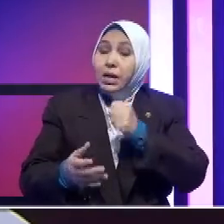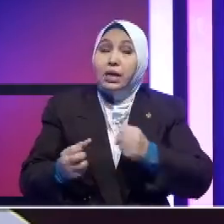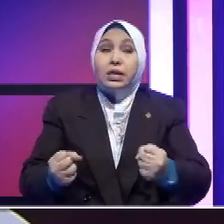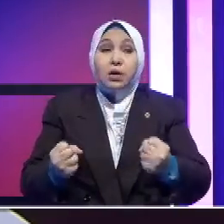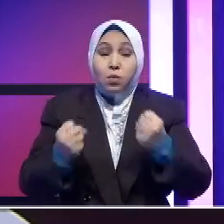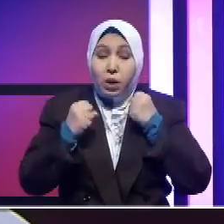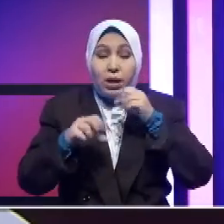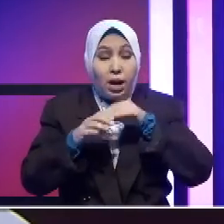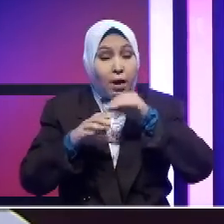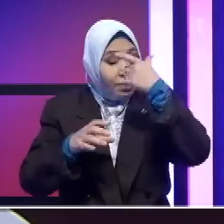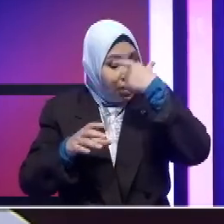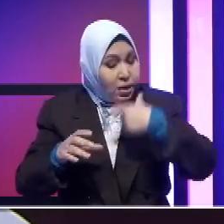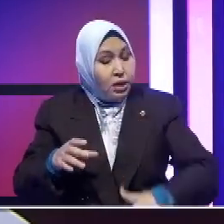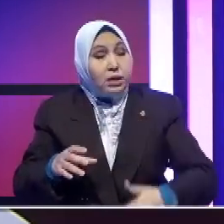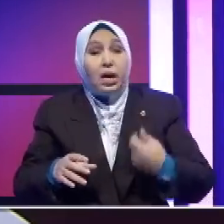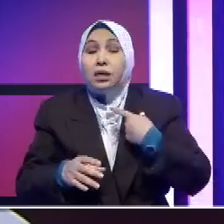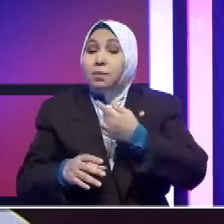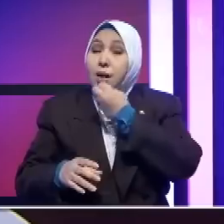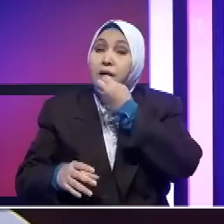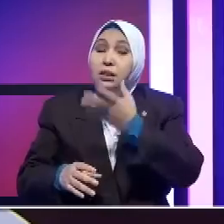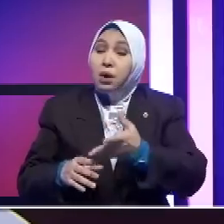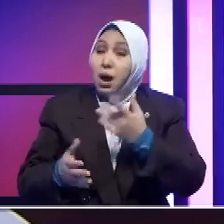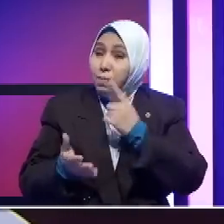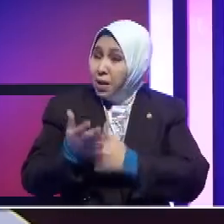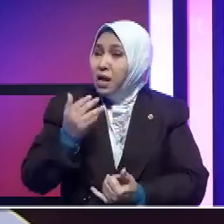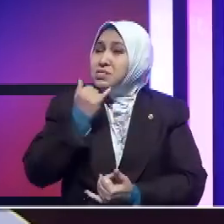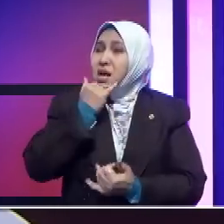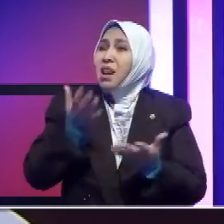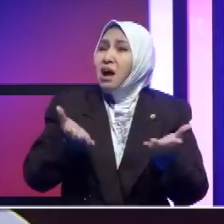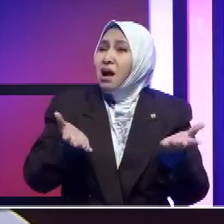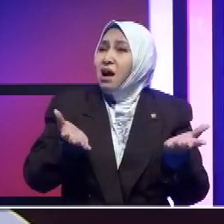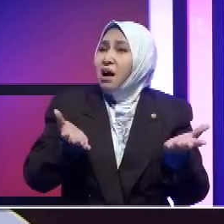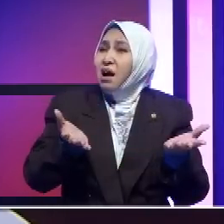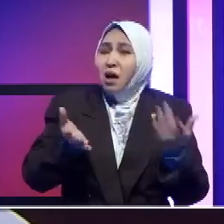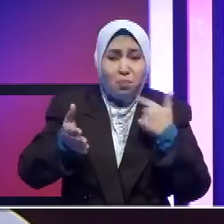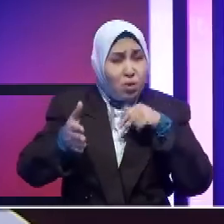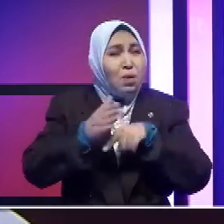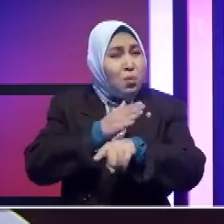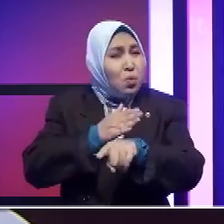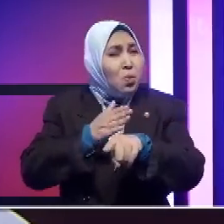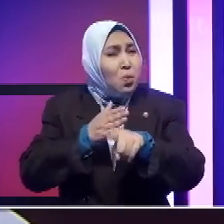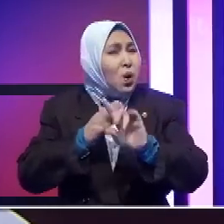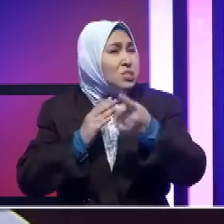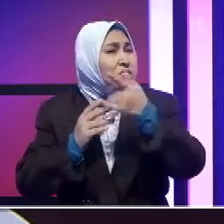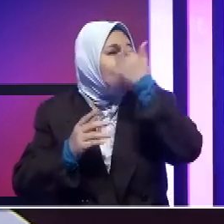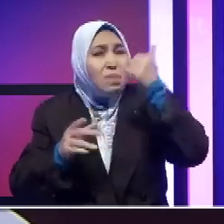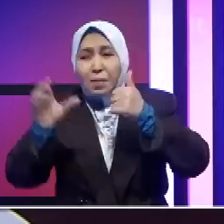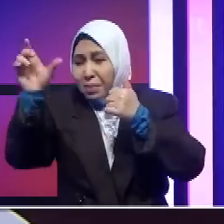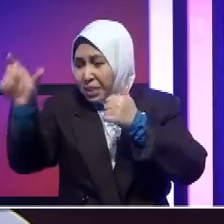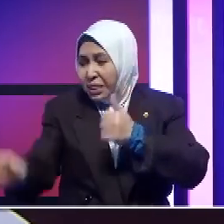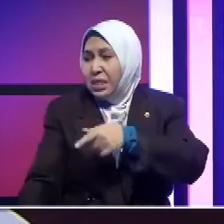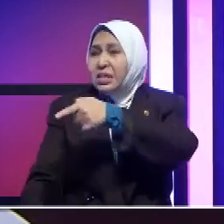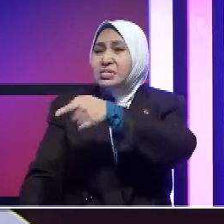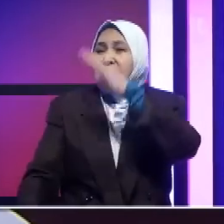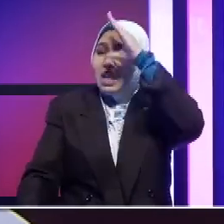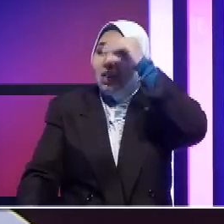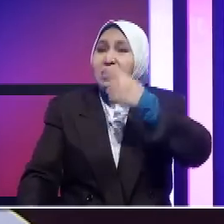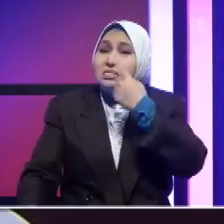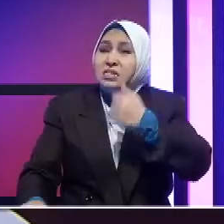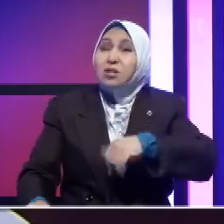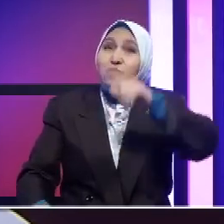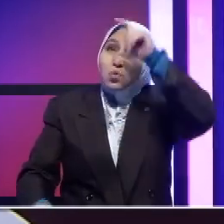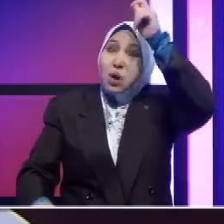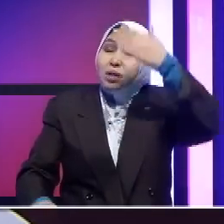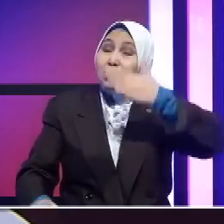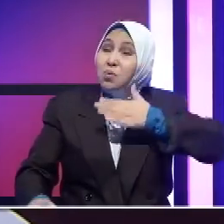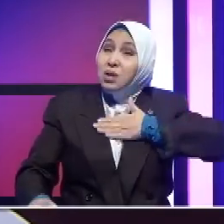diri kita. Maka beliau menyatakan, apakah salah, ya, apakah kamu nak bunuh kepada seorang lelaki yang kata Tuhanku Allah, nak merujuk Nabi Musa lah